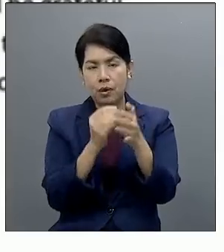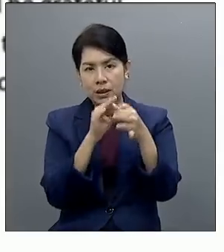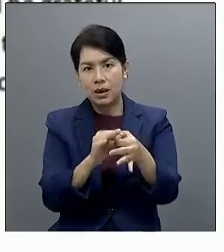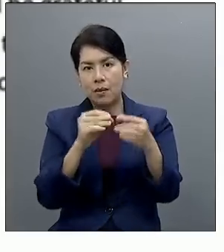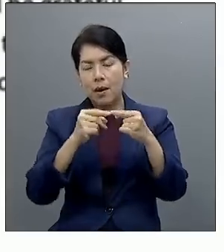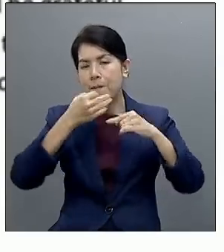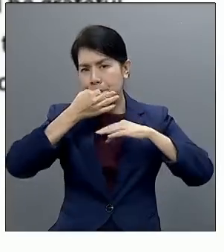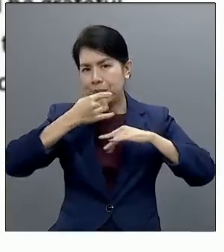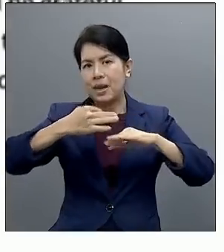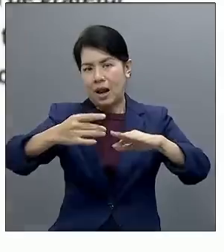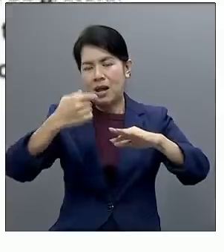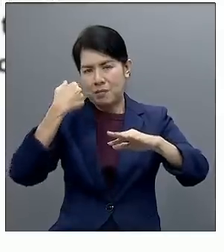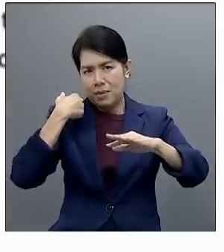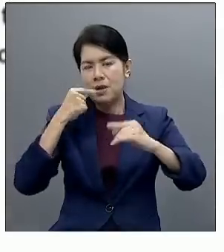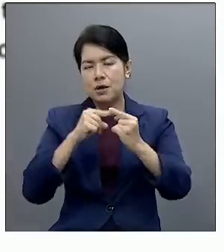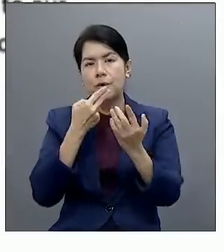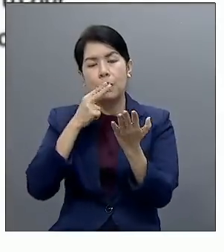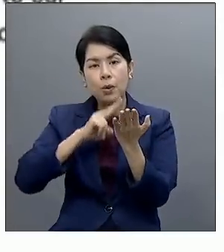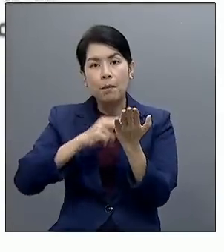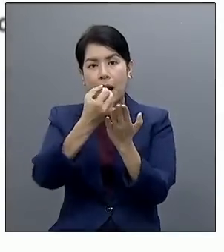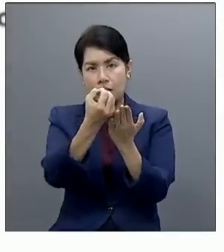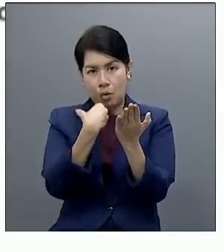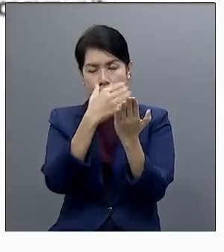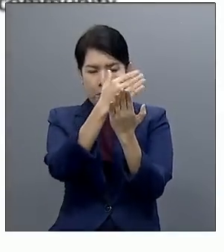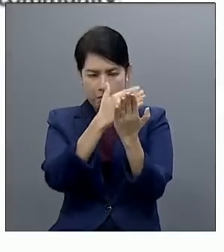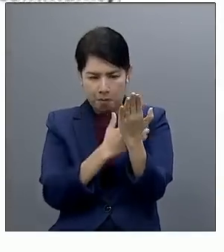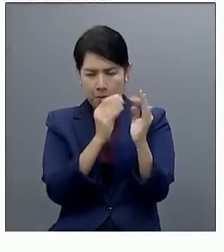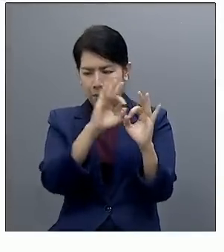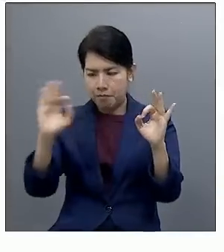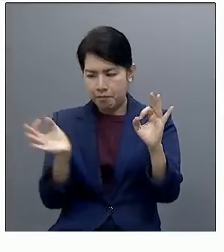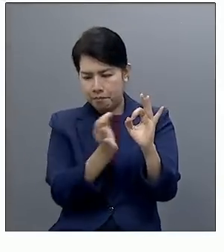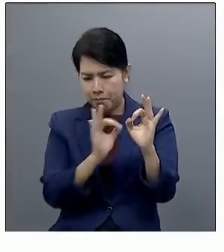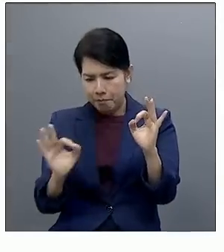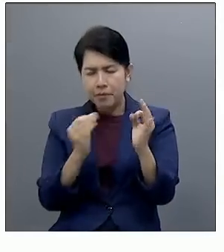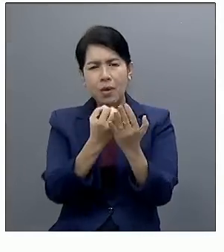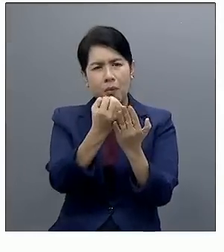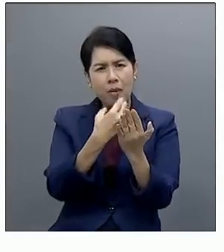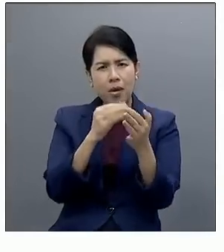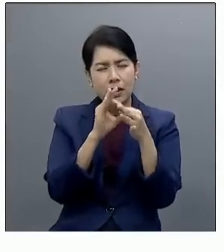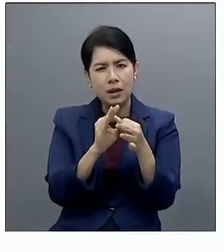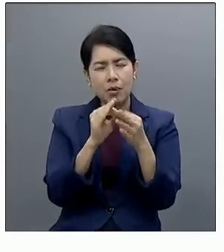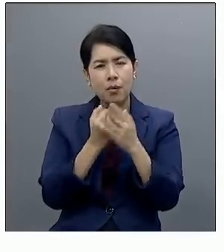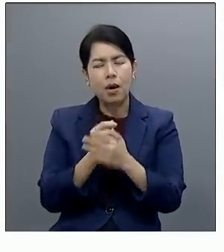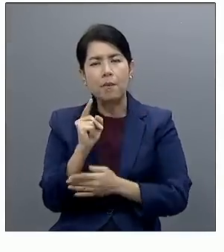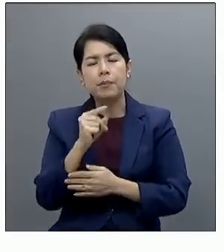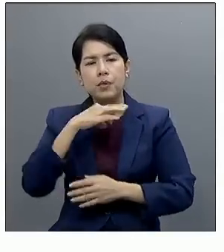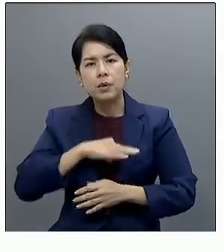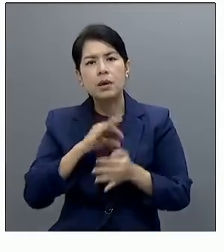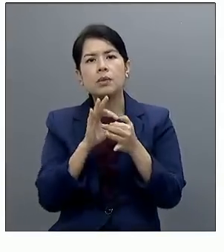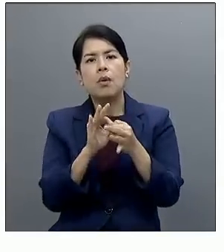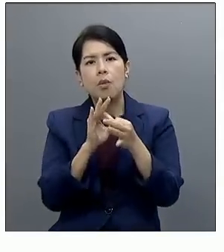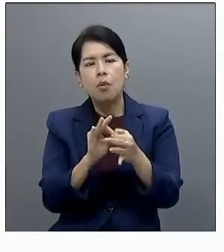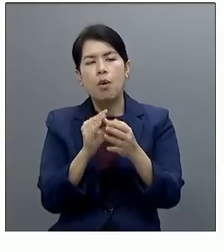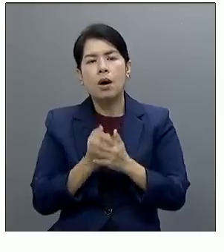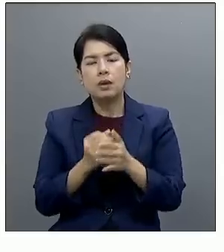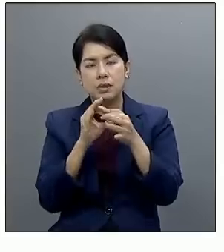ต่างๆค่ะใจความสำคัญในจดหมายค่ะเขาชี้ถึงความกังวลต่อการพัฒนาเรือไททันและการท่องเที่ยวสำรวจ